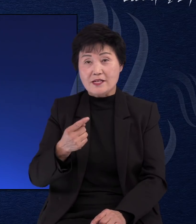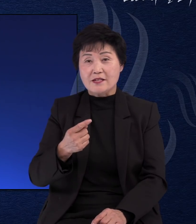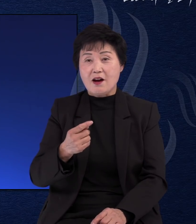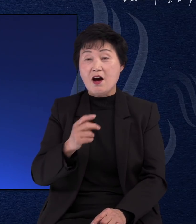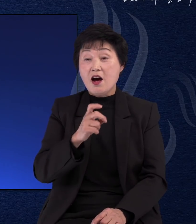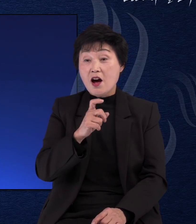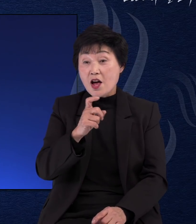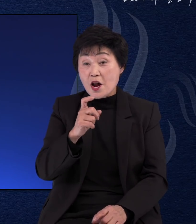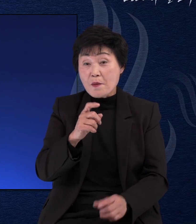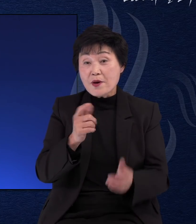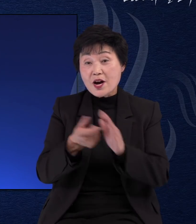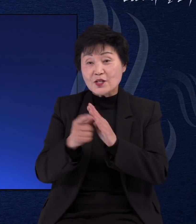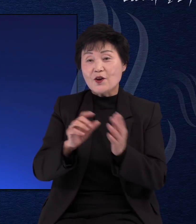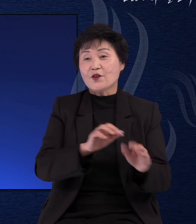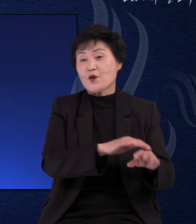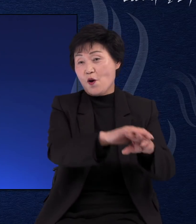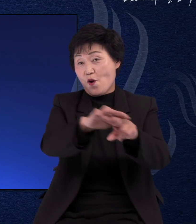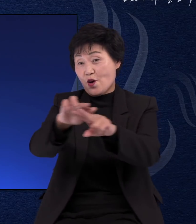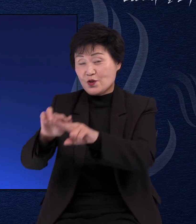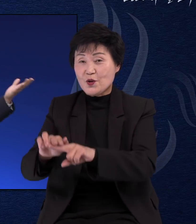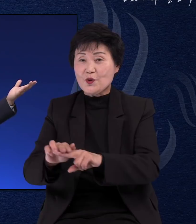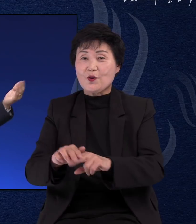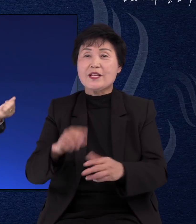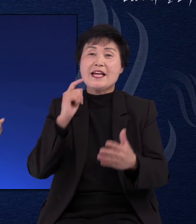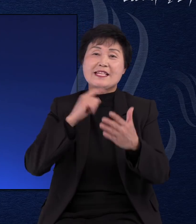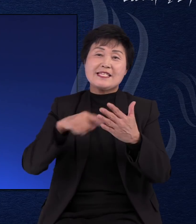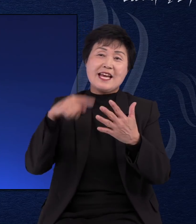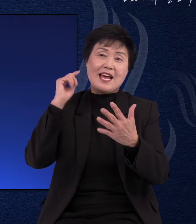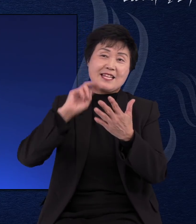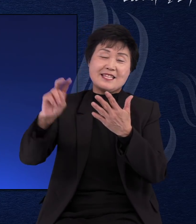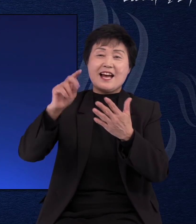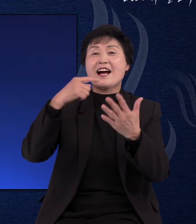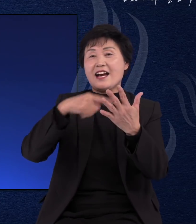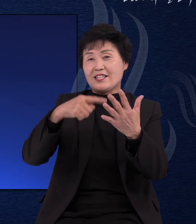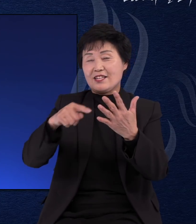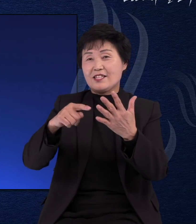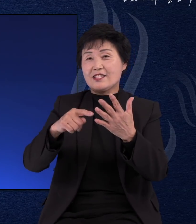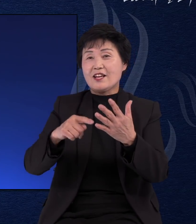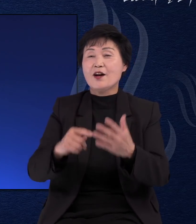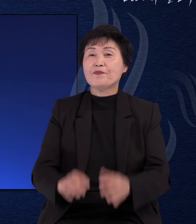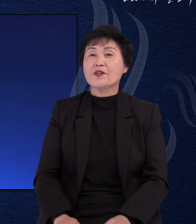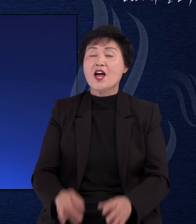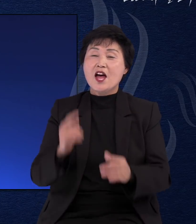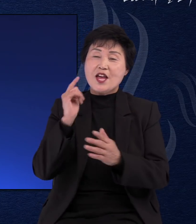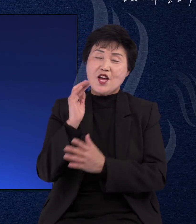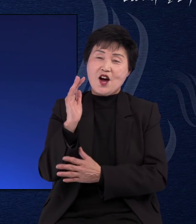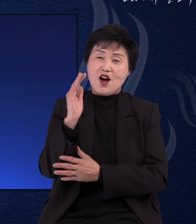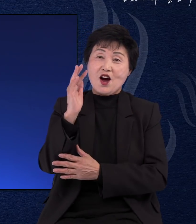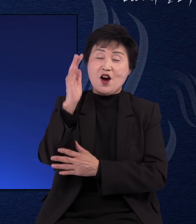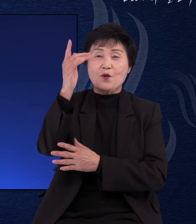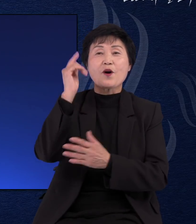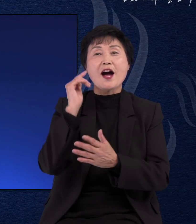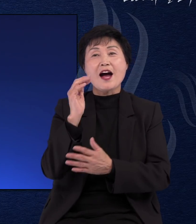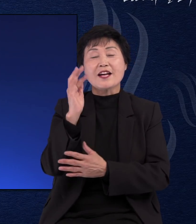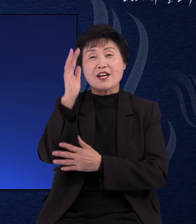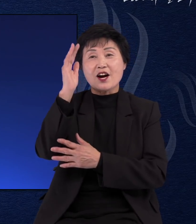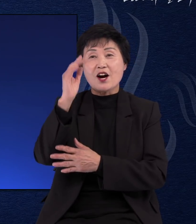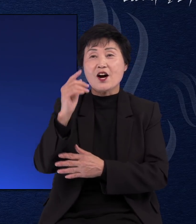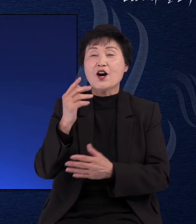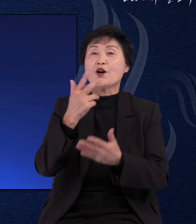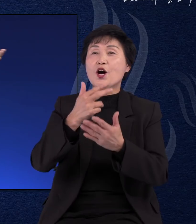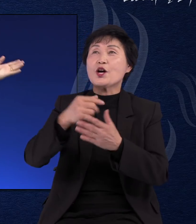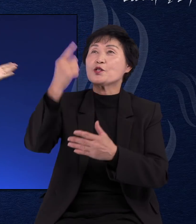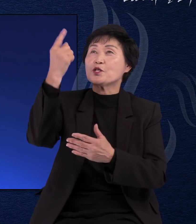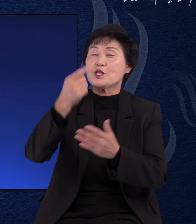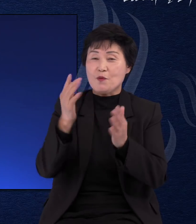가르쳐서 호산나 호산나 2절은 영광 딱 박수까지 치면서 손을